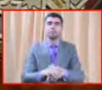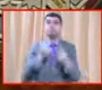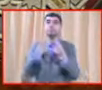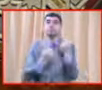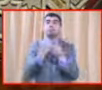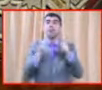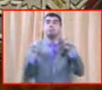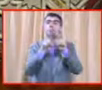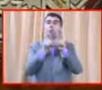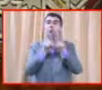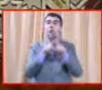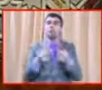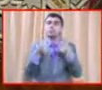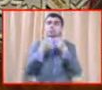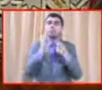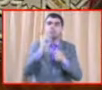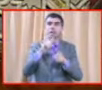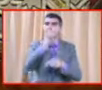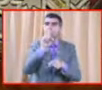تعقيبات إضافية بخصوص هذا السؤال؟